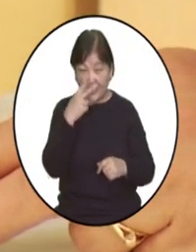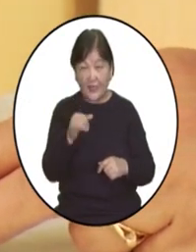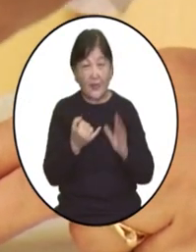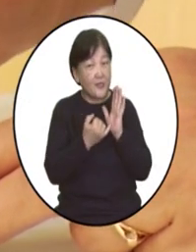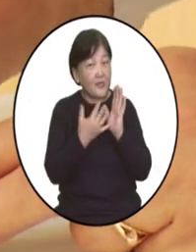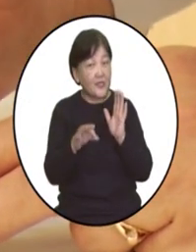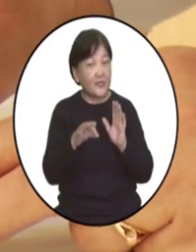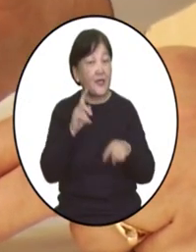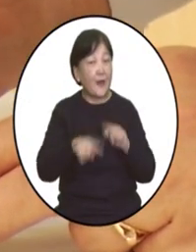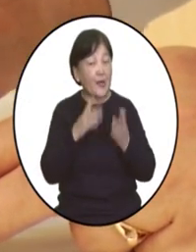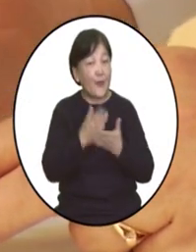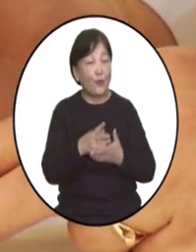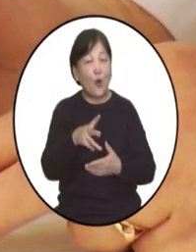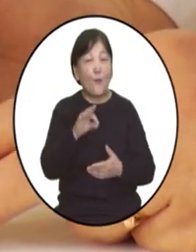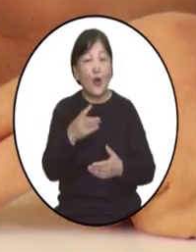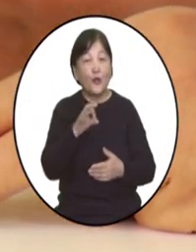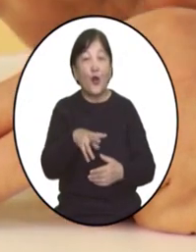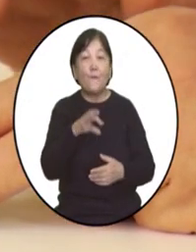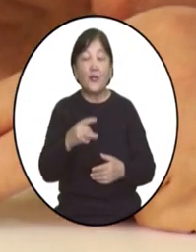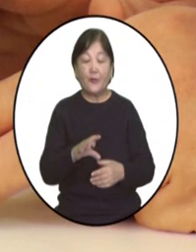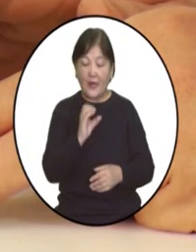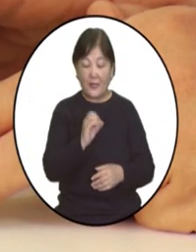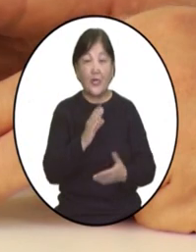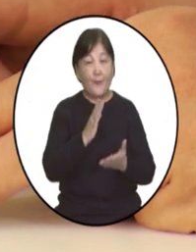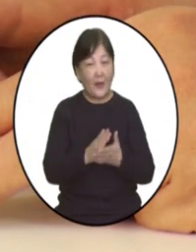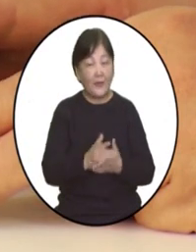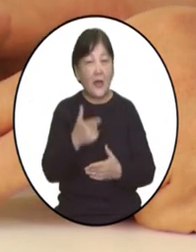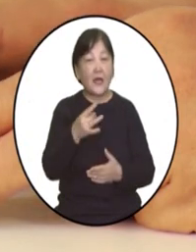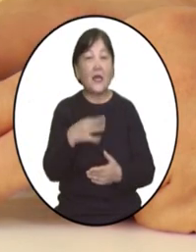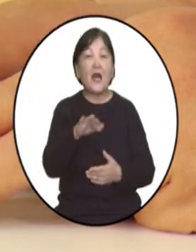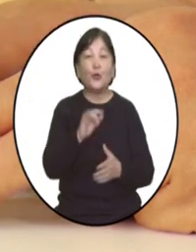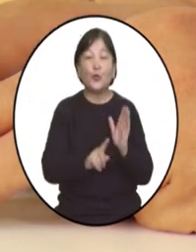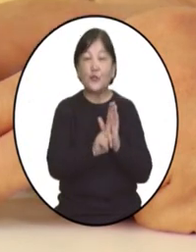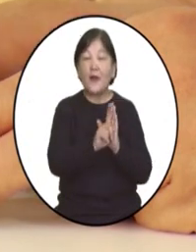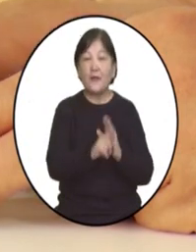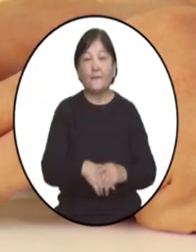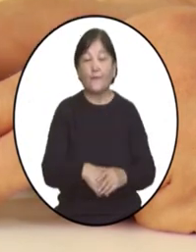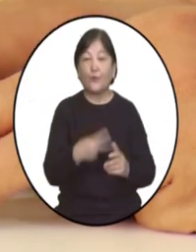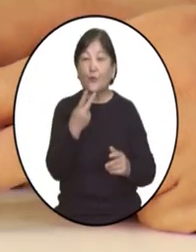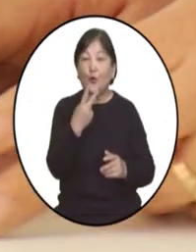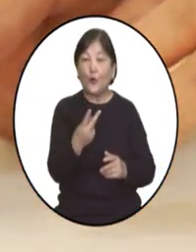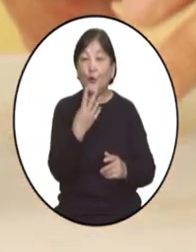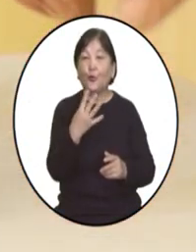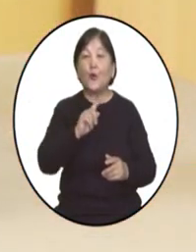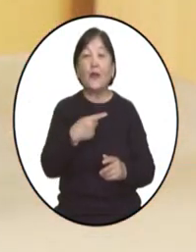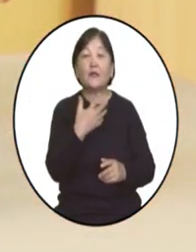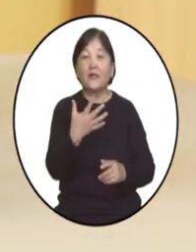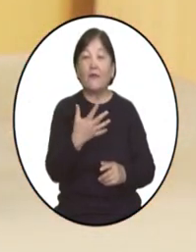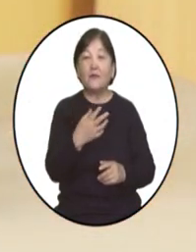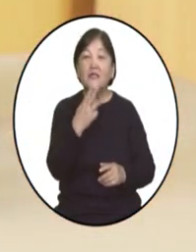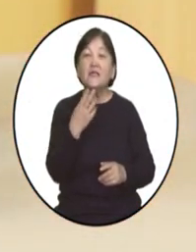дээр манометрийн заалт маань тэг байна. Градус маань температурын заалт